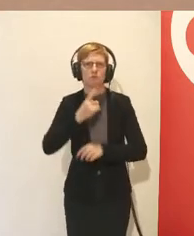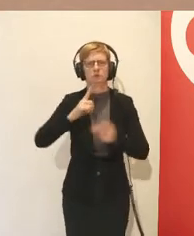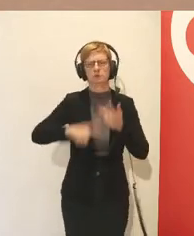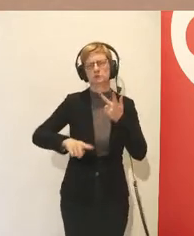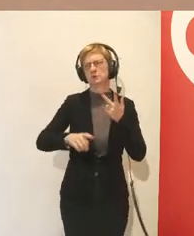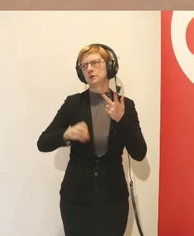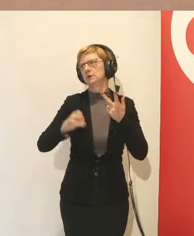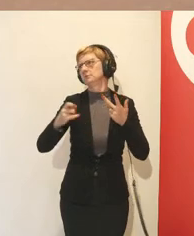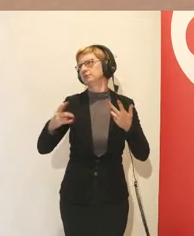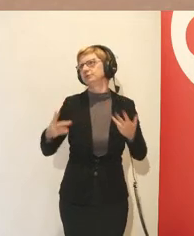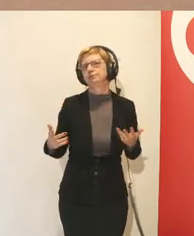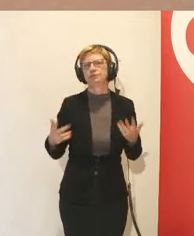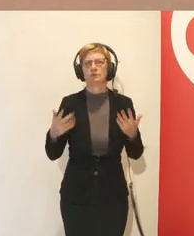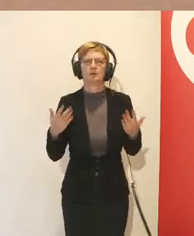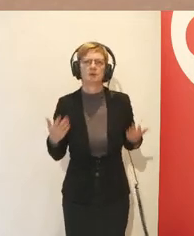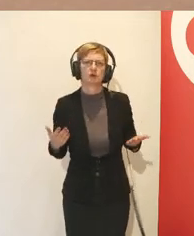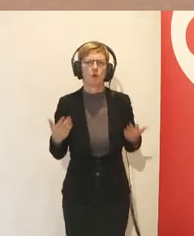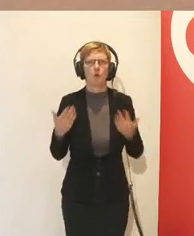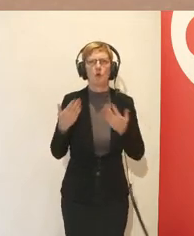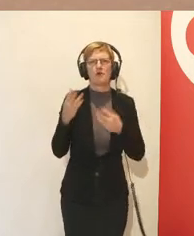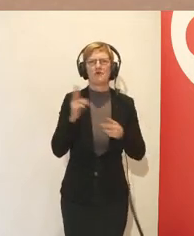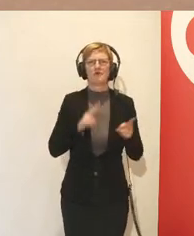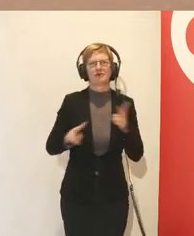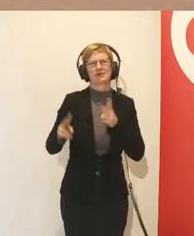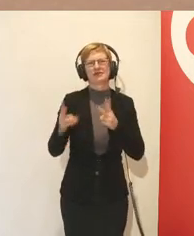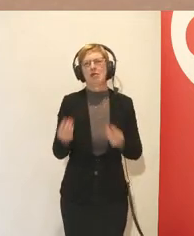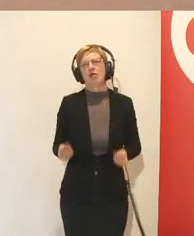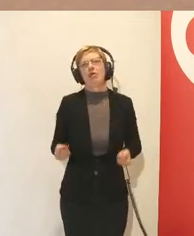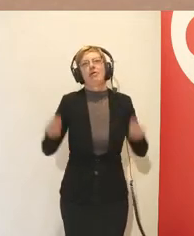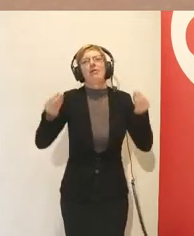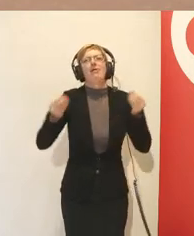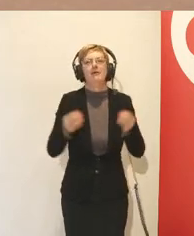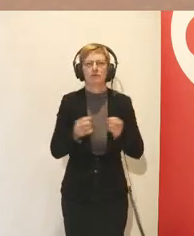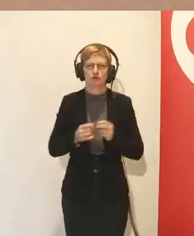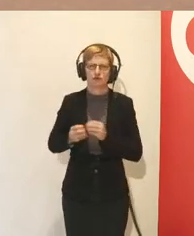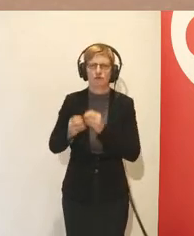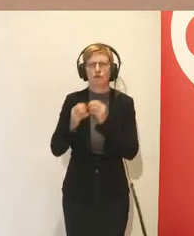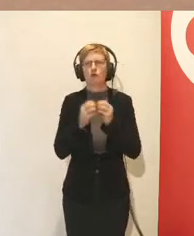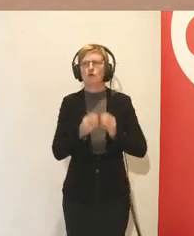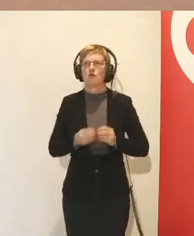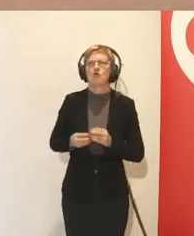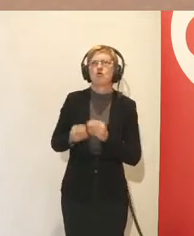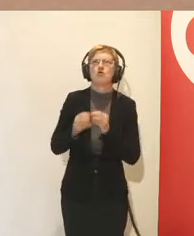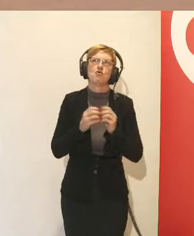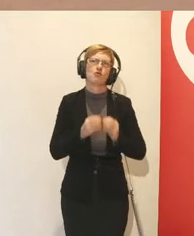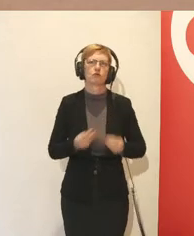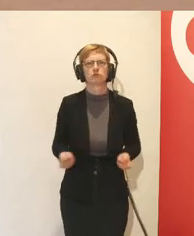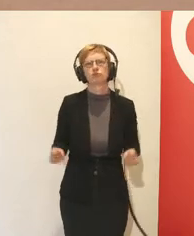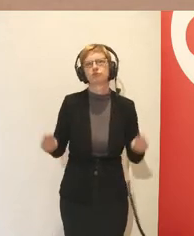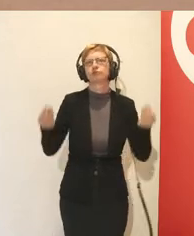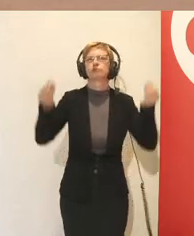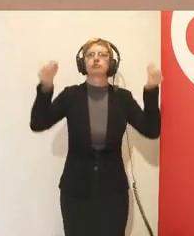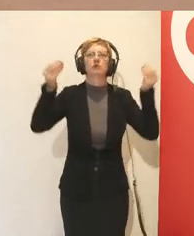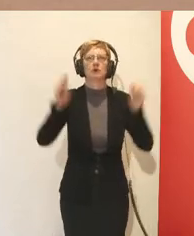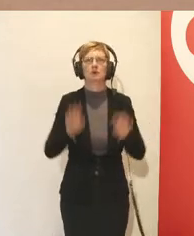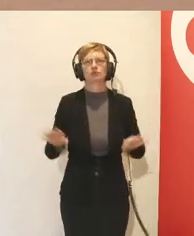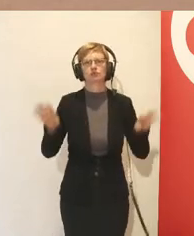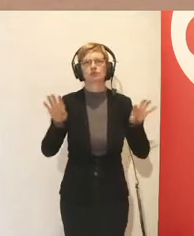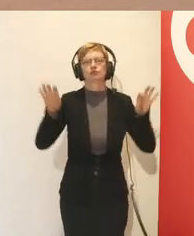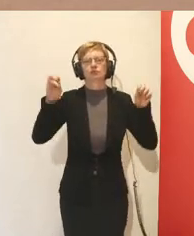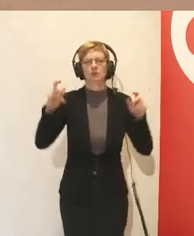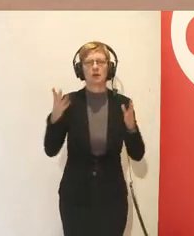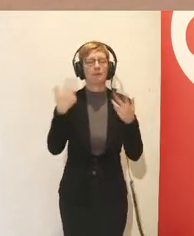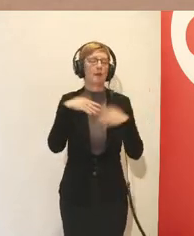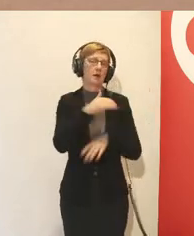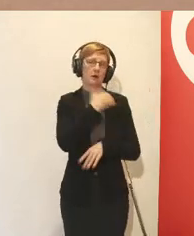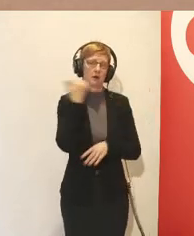die darauf wiederum mit verschiedensten verschwörungs erzählung gestellt werden und insofern ist das gefährlich geworden und das sehen wir ja